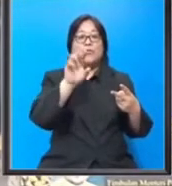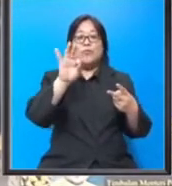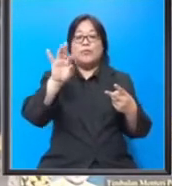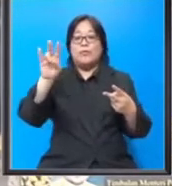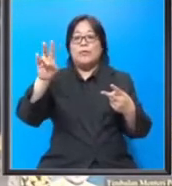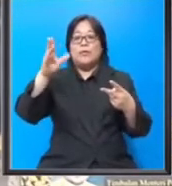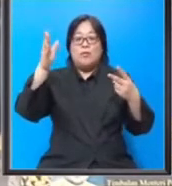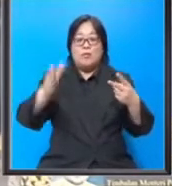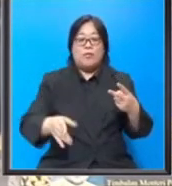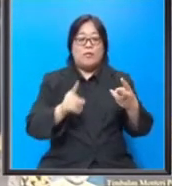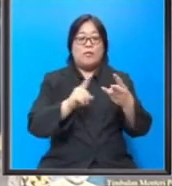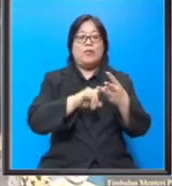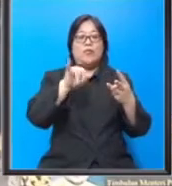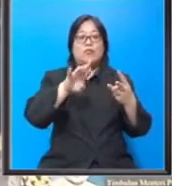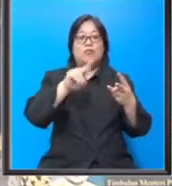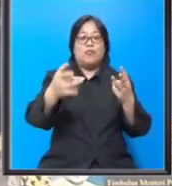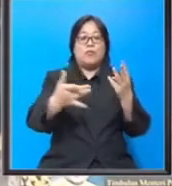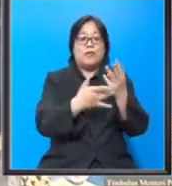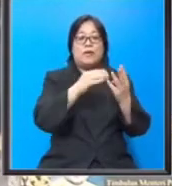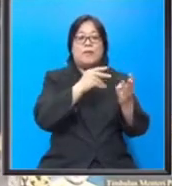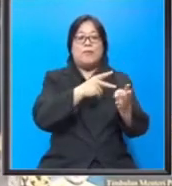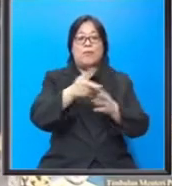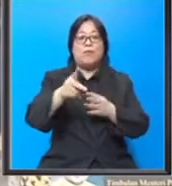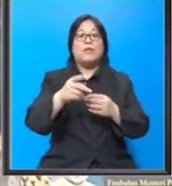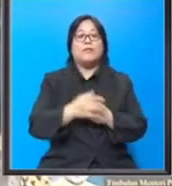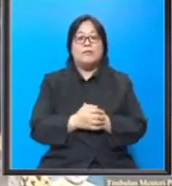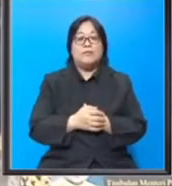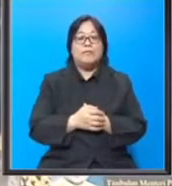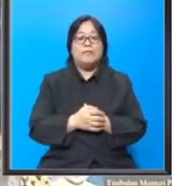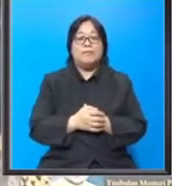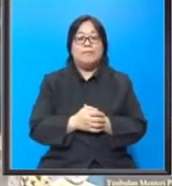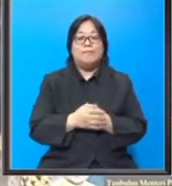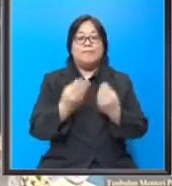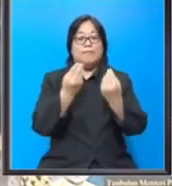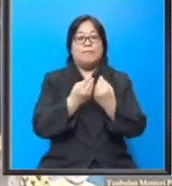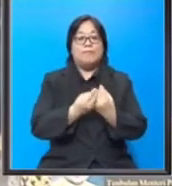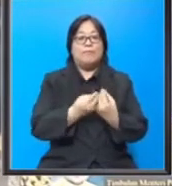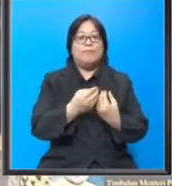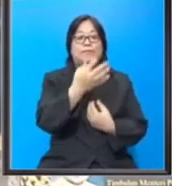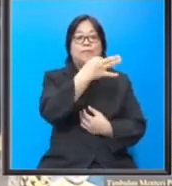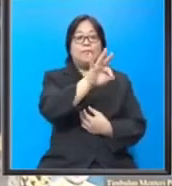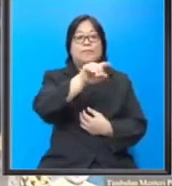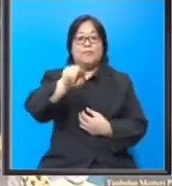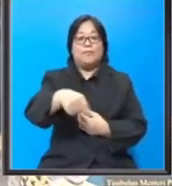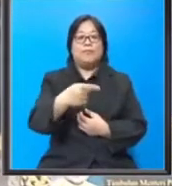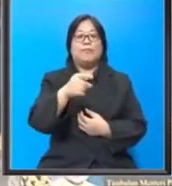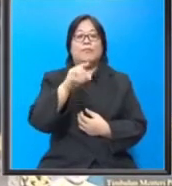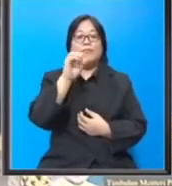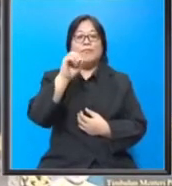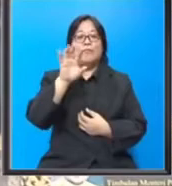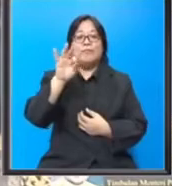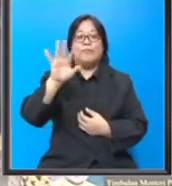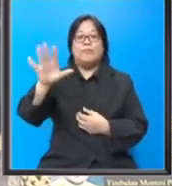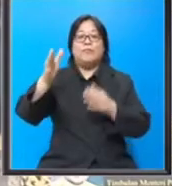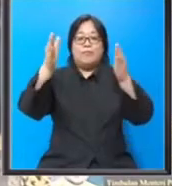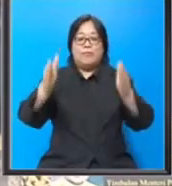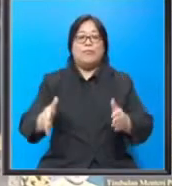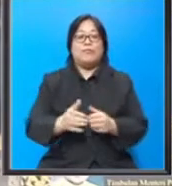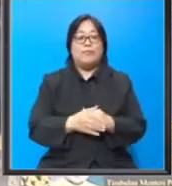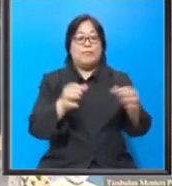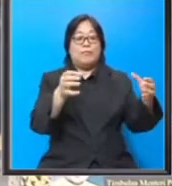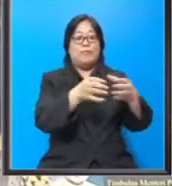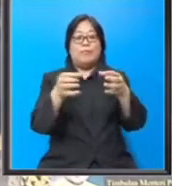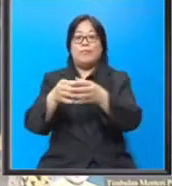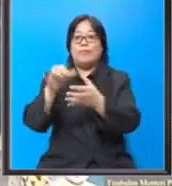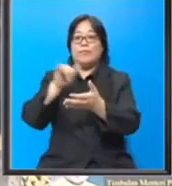orang dan ketik regedit.exe ini Serta profesional bersekutu ada adalah seramai 19090 orang kita